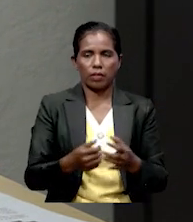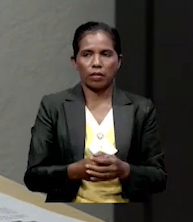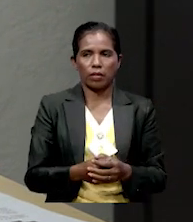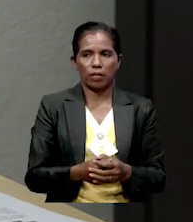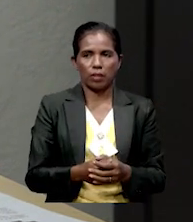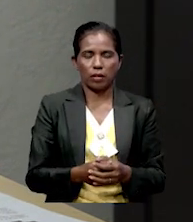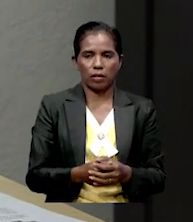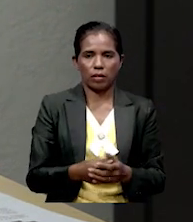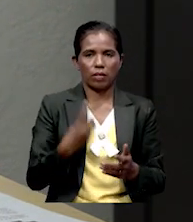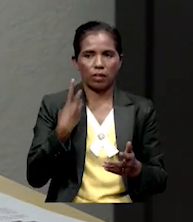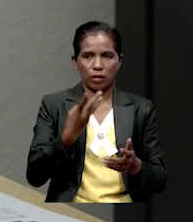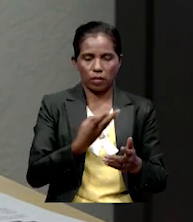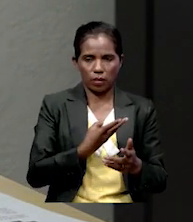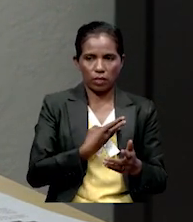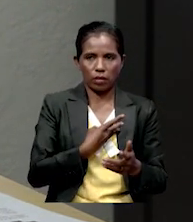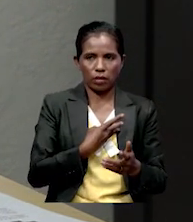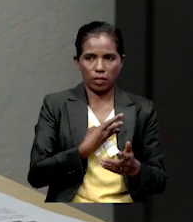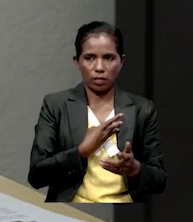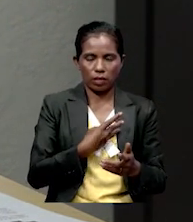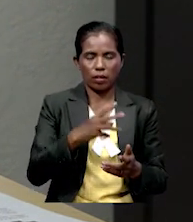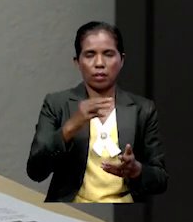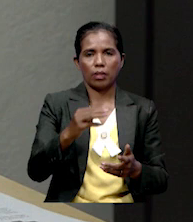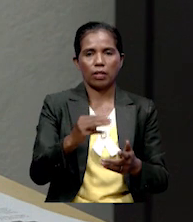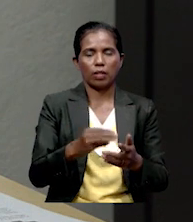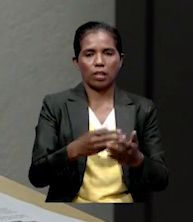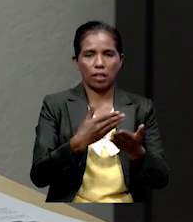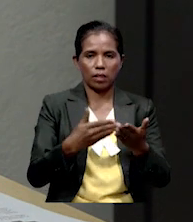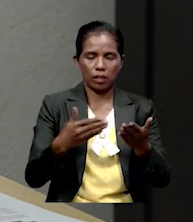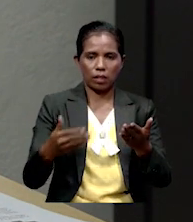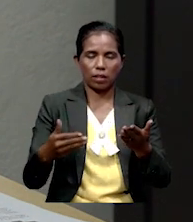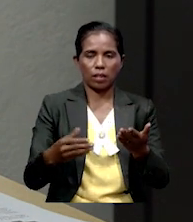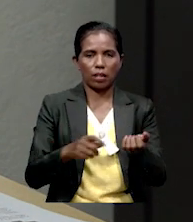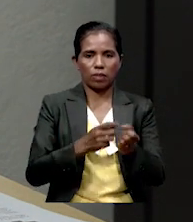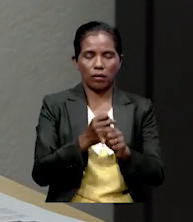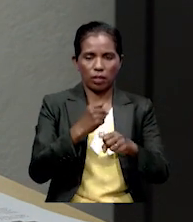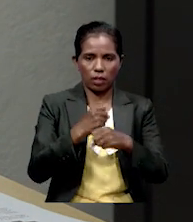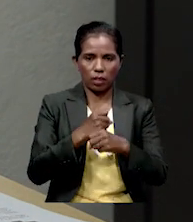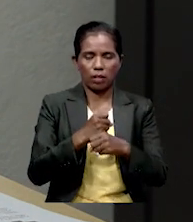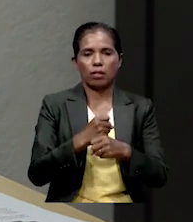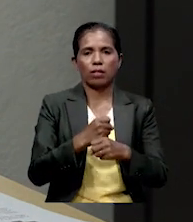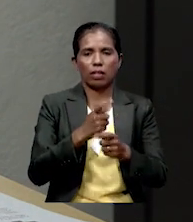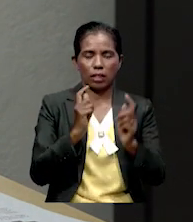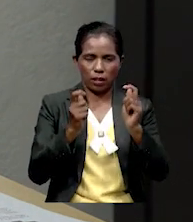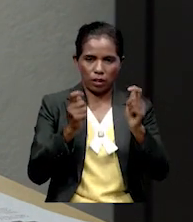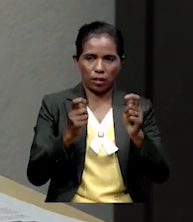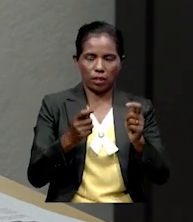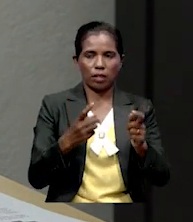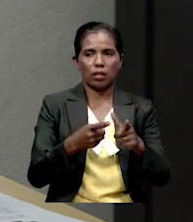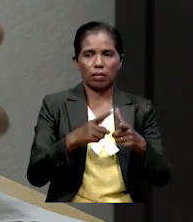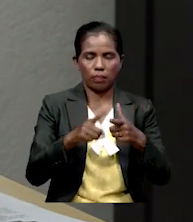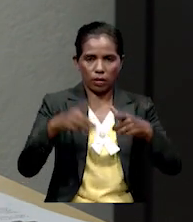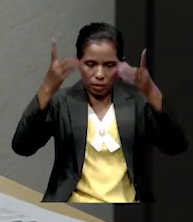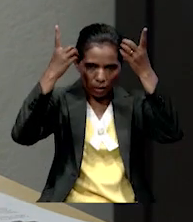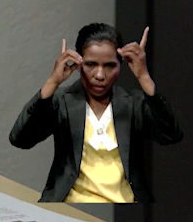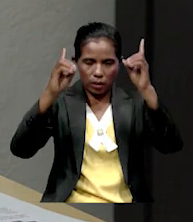saya itanya makina benar-benar atau diagnosa itane maka foi indecisão